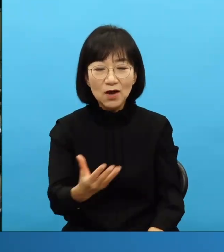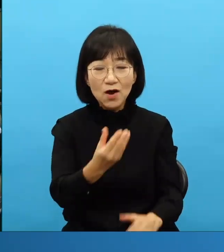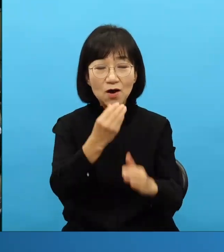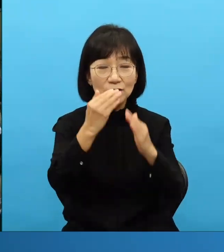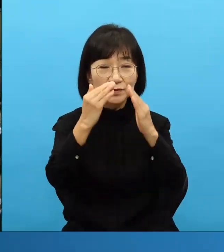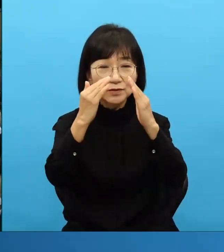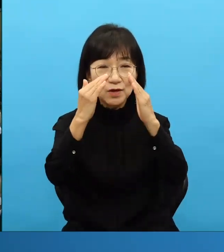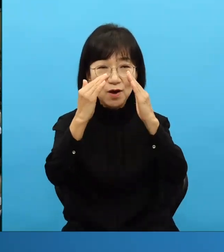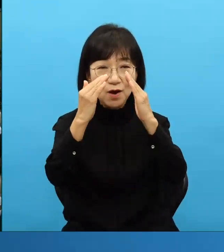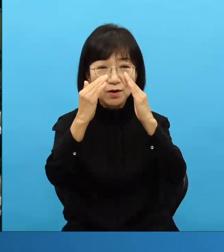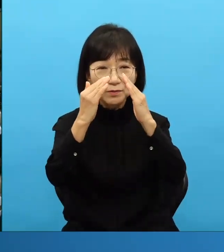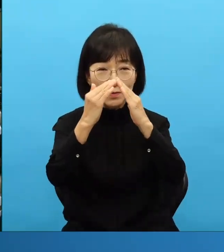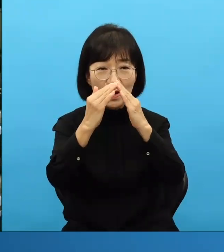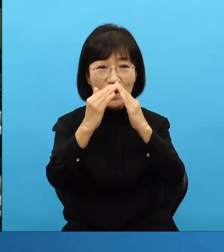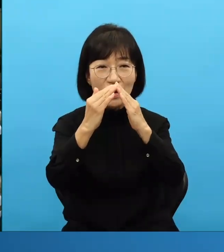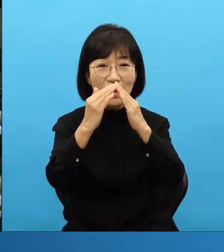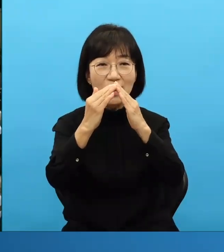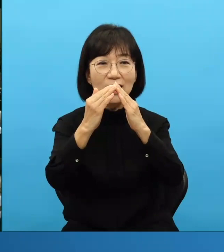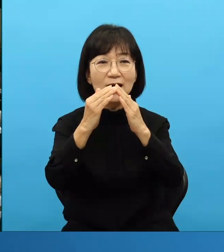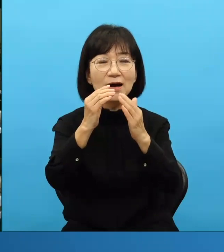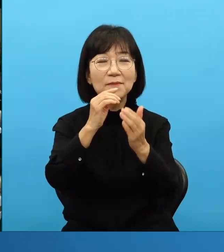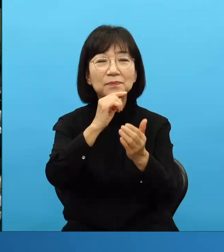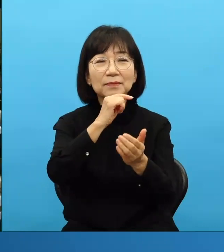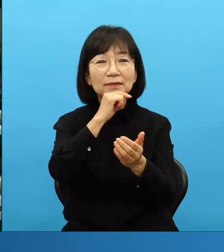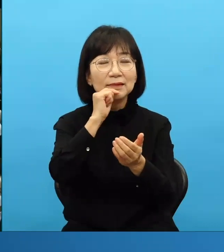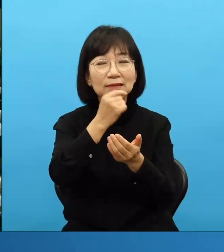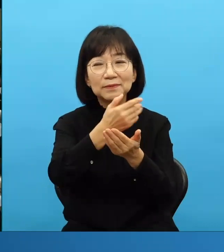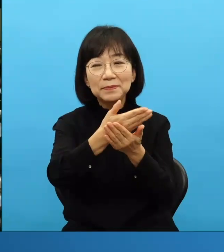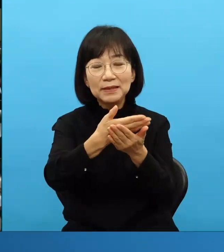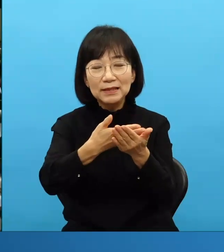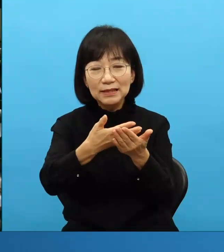계신 성령과